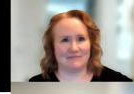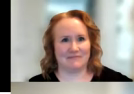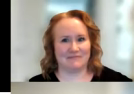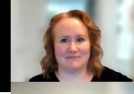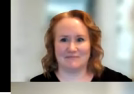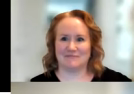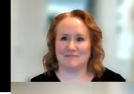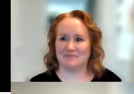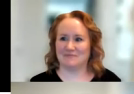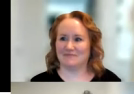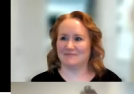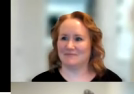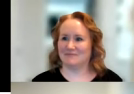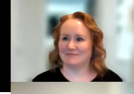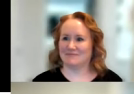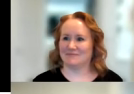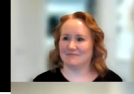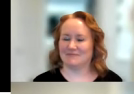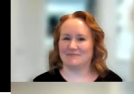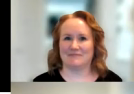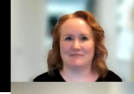Der tenker jeg vi kan ta opp tråden igjen.